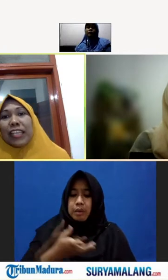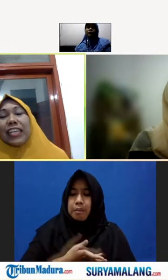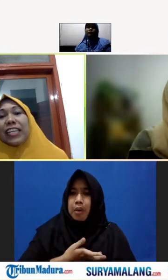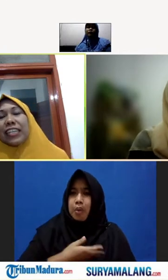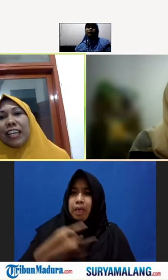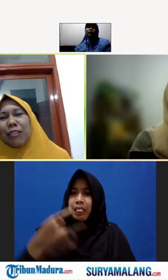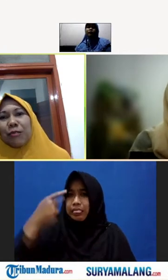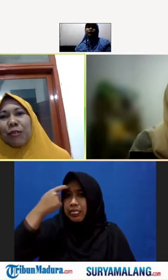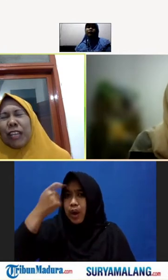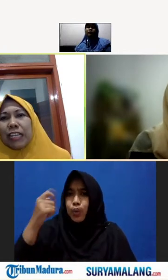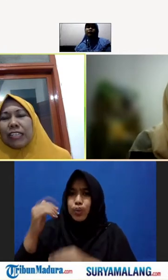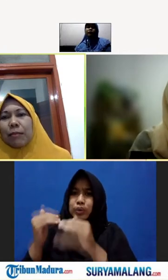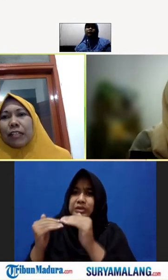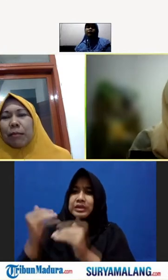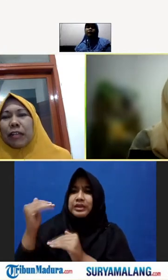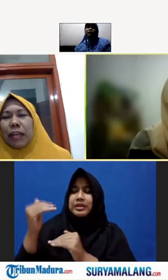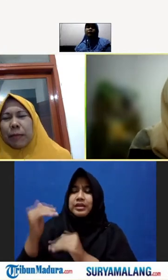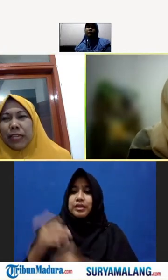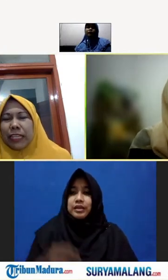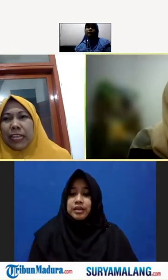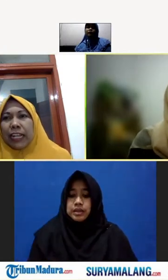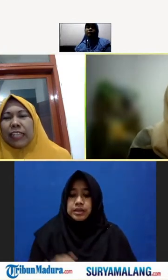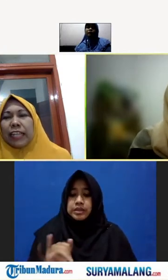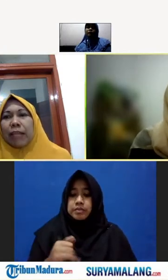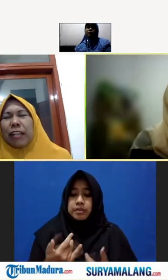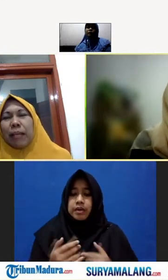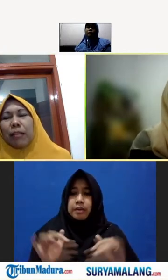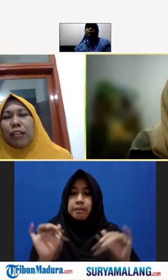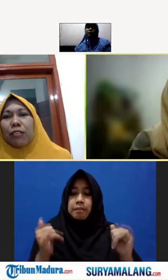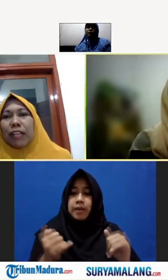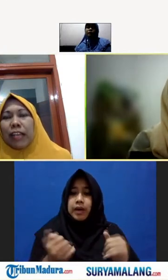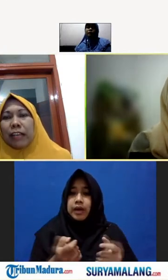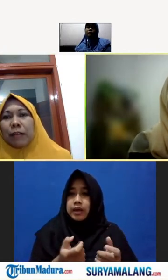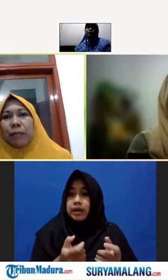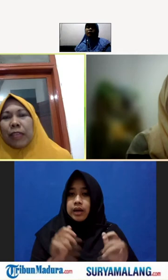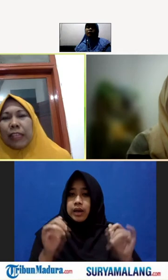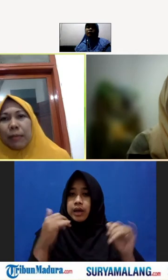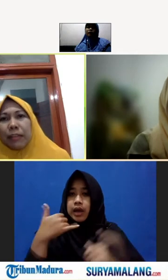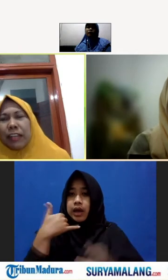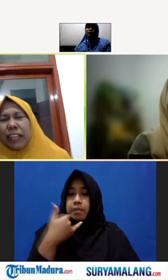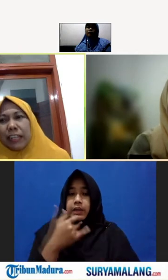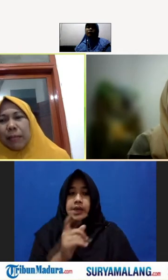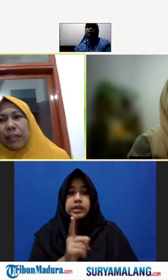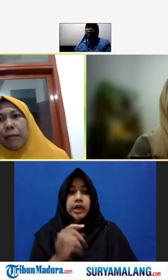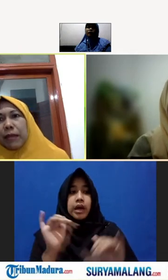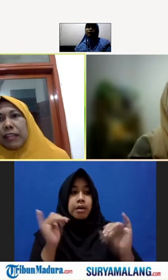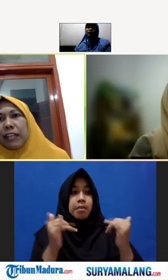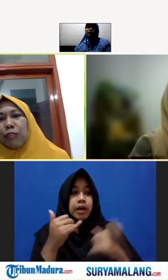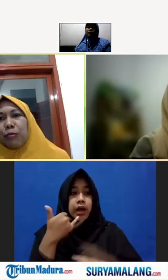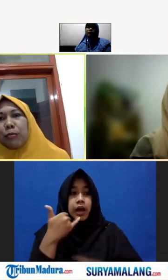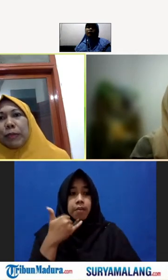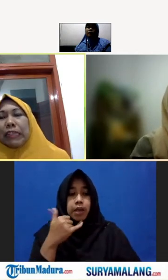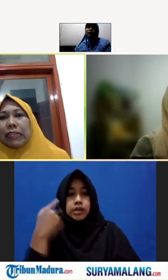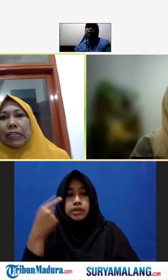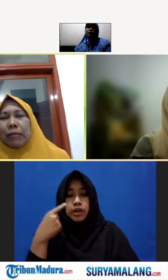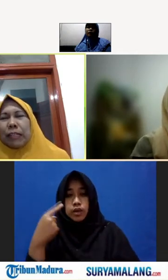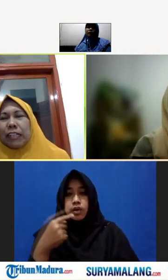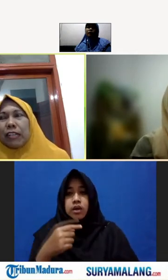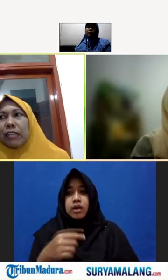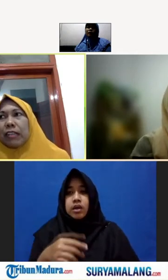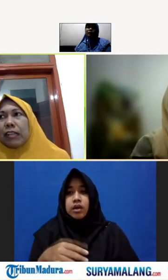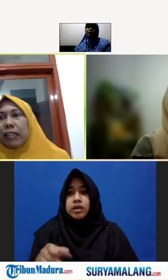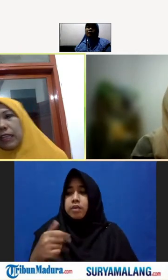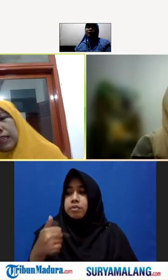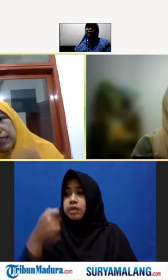tahunya tinggi dia itu. Seperti ya. Main HP, saya larang jangan main HP terus nak. Tapi dengan dia main HP, dia tuh pinter,